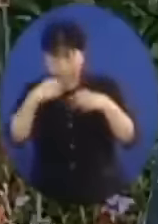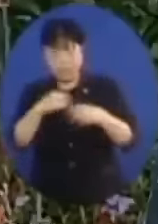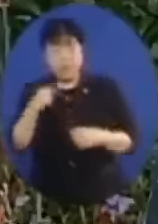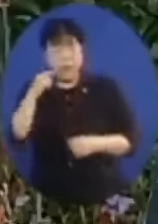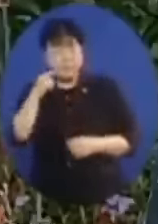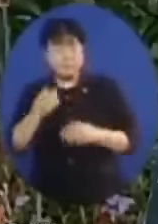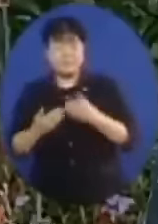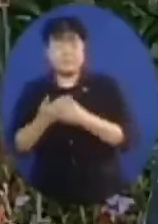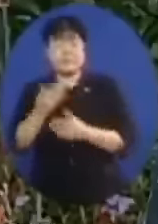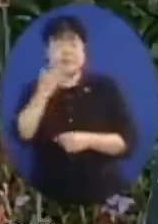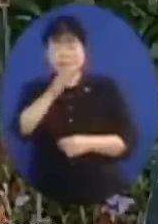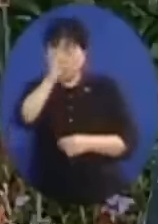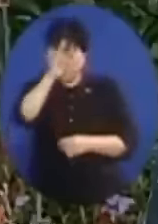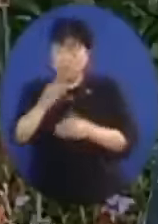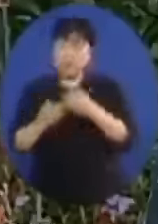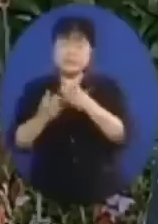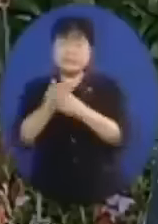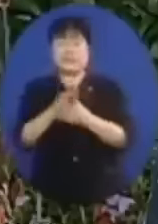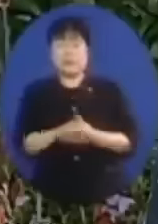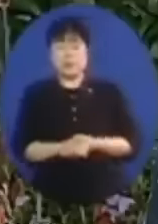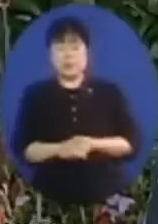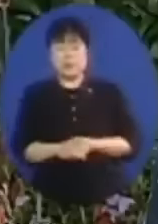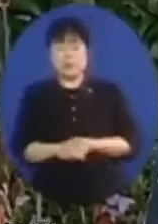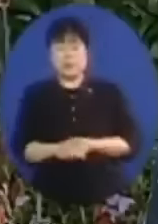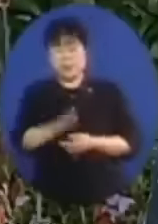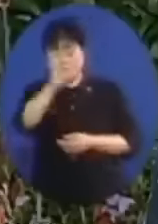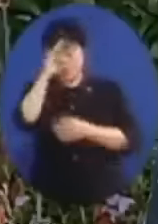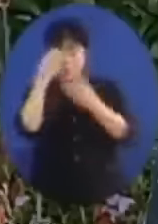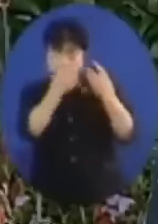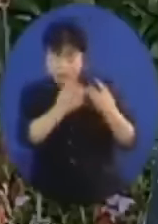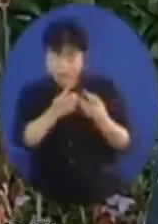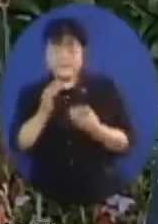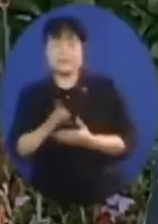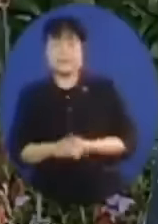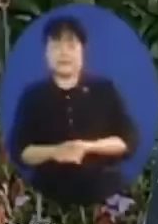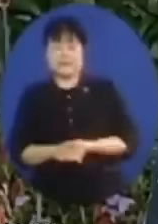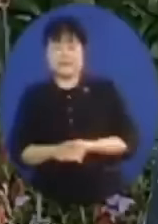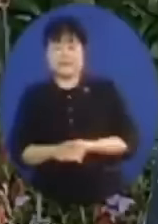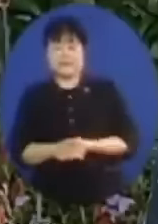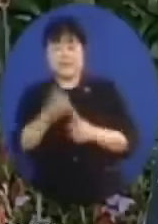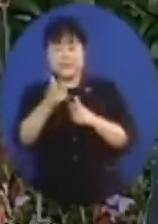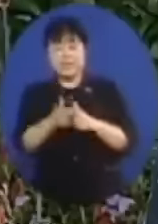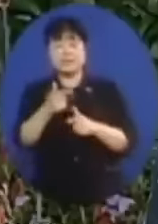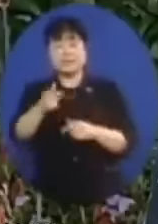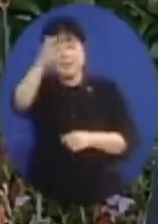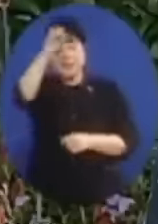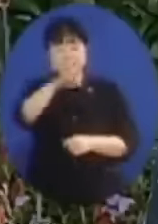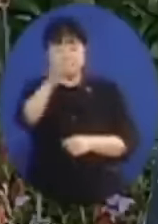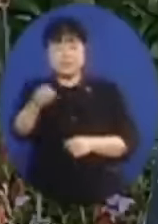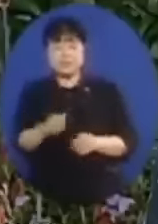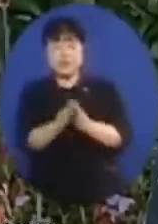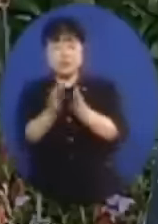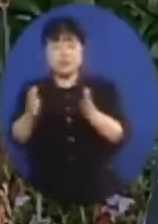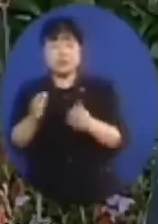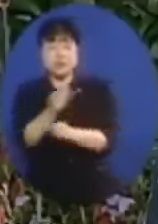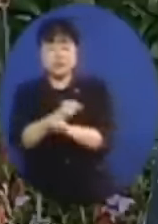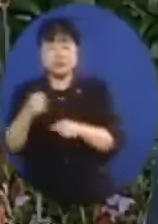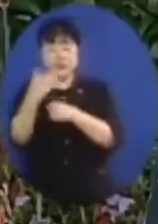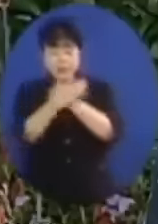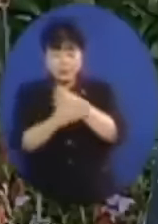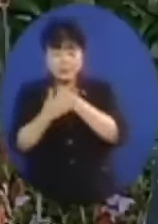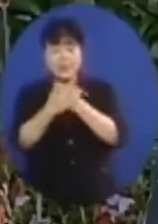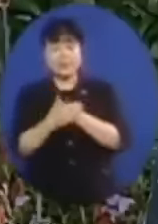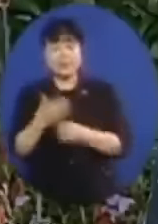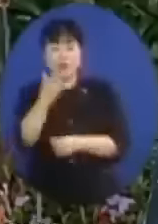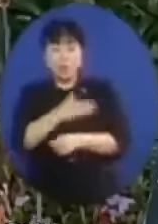암이 생기고 당뇨병이 생기는 등 병투성이라는 것입니다. 예수님은 십자가에서 출발한 구속의 은혜로